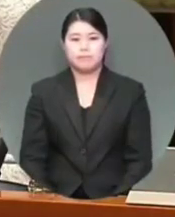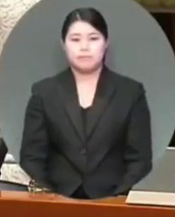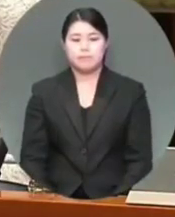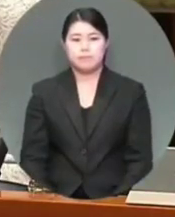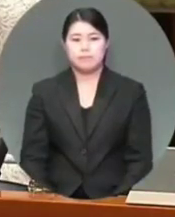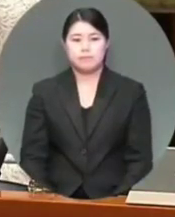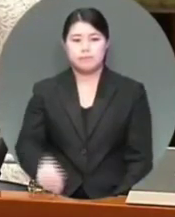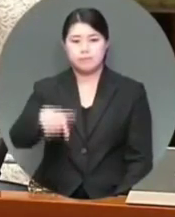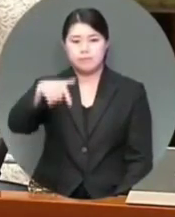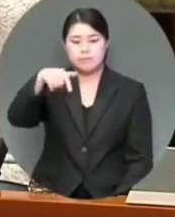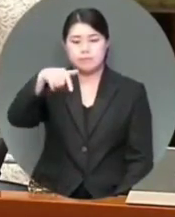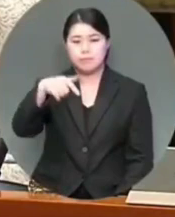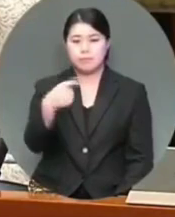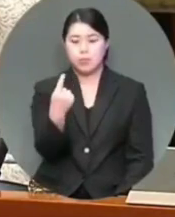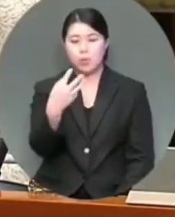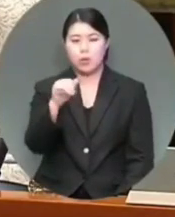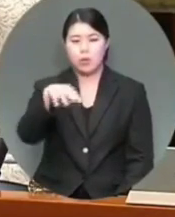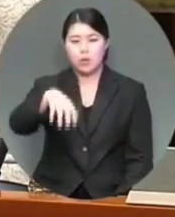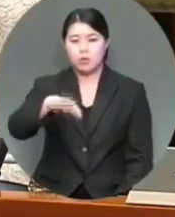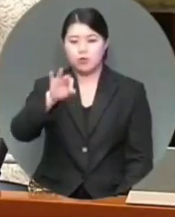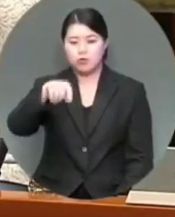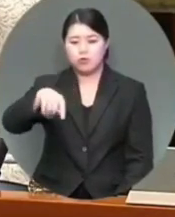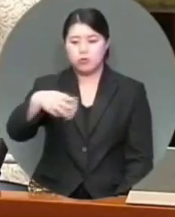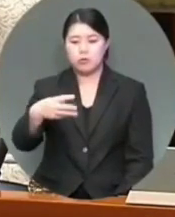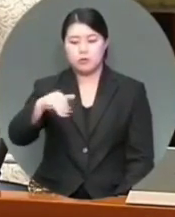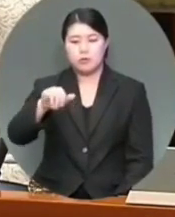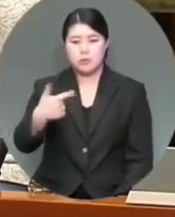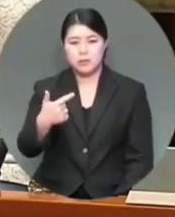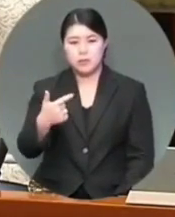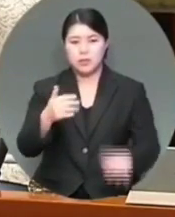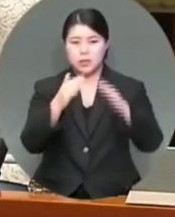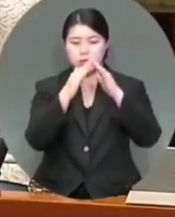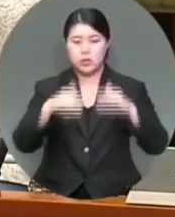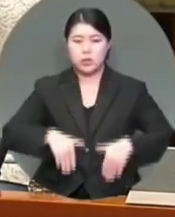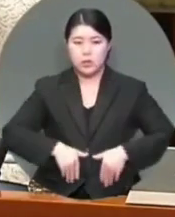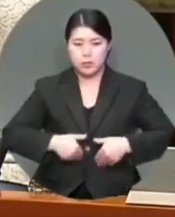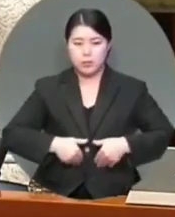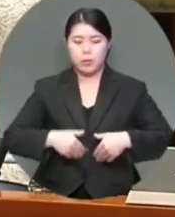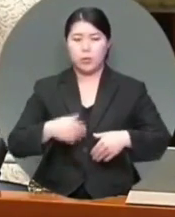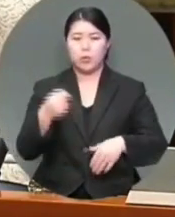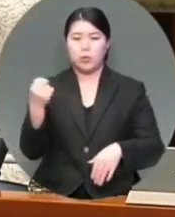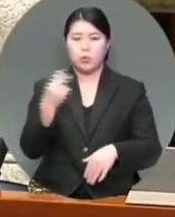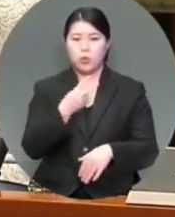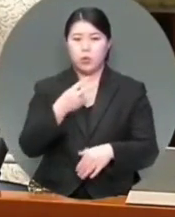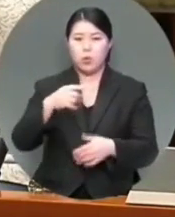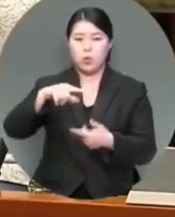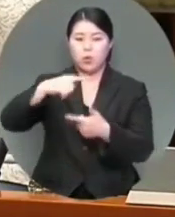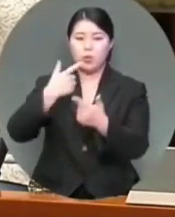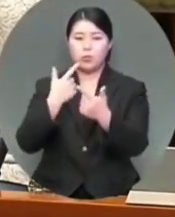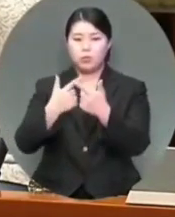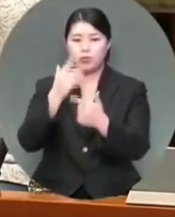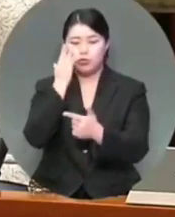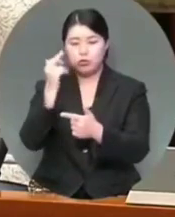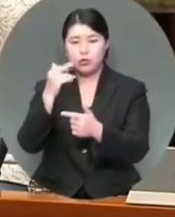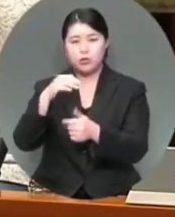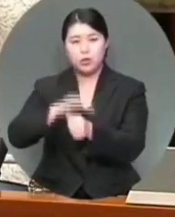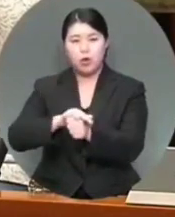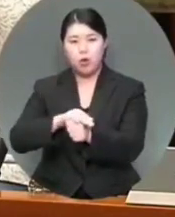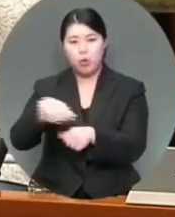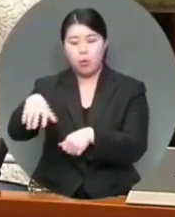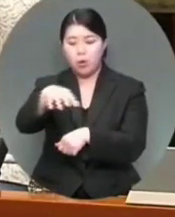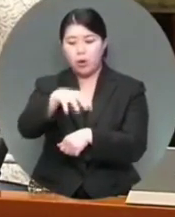고리 부근에 울진하고 저 전라남도 쪽하고 그다음에 부울경 요쪽에 원전이 최고